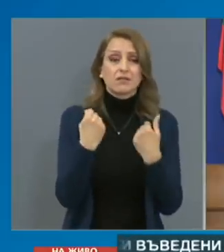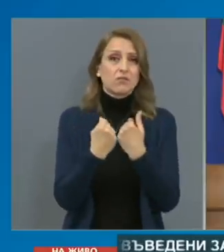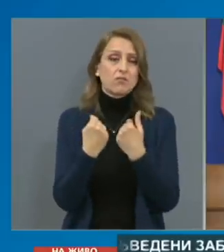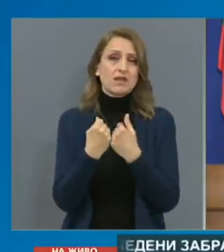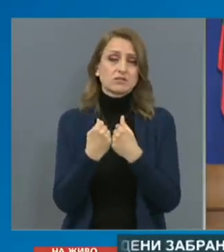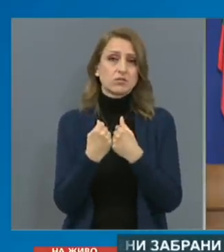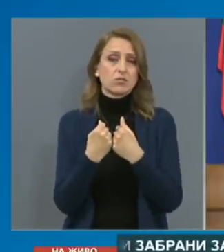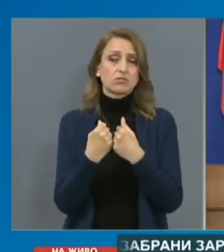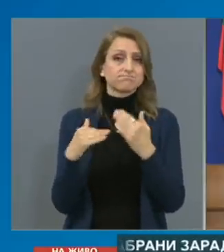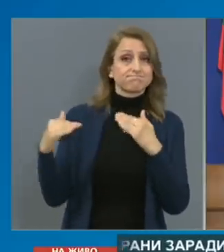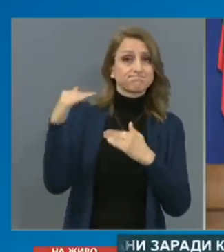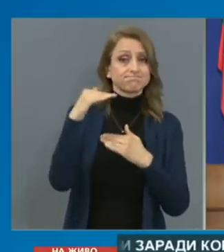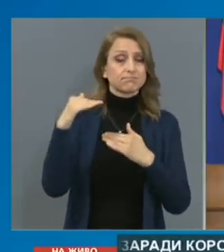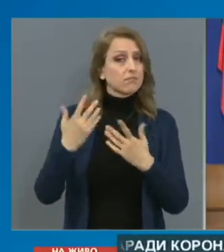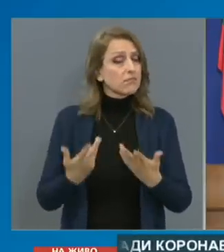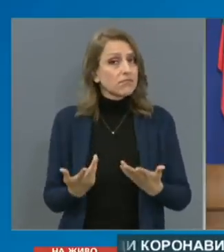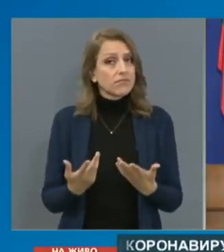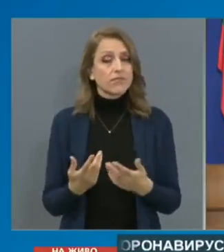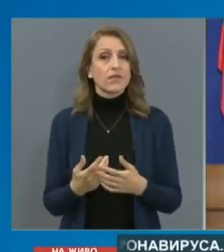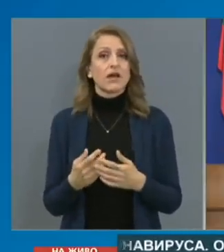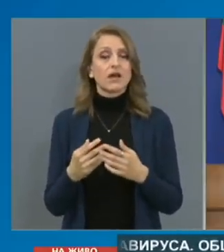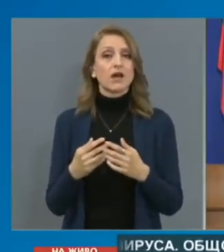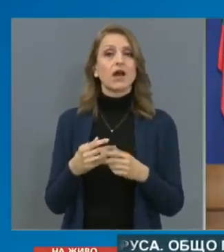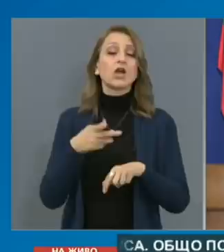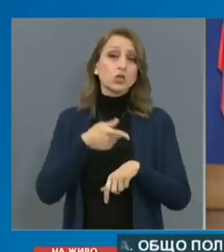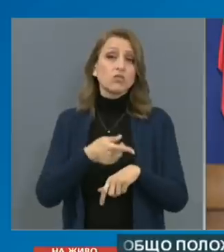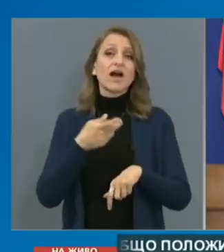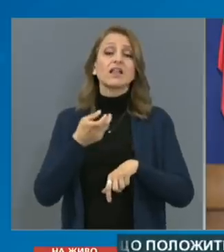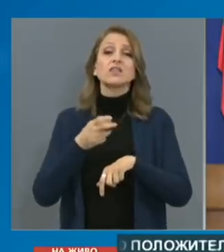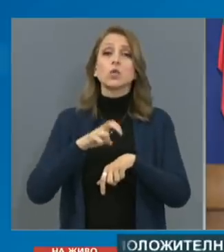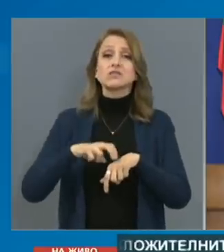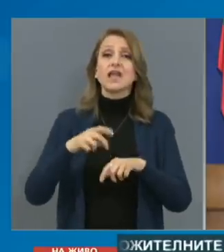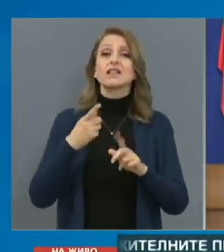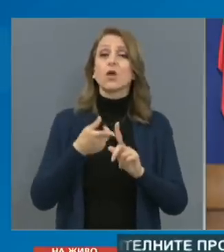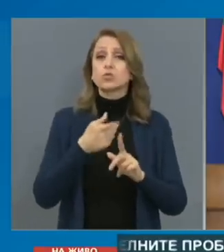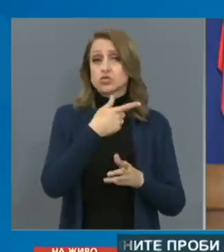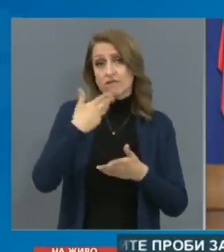значение. И това нещо доцент Кунчев го докладва току-що.